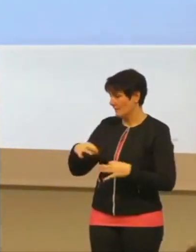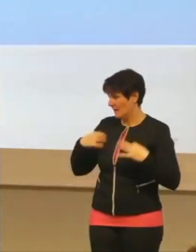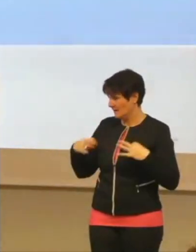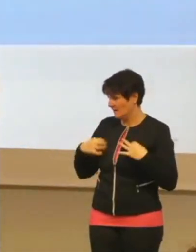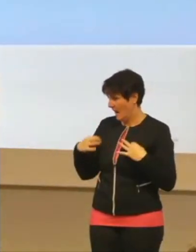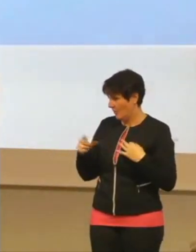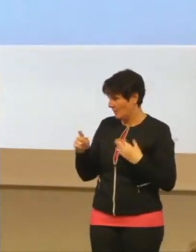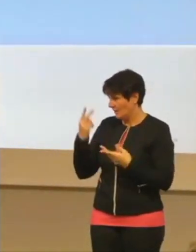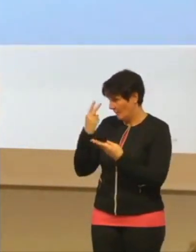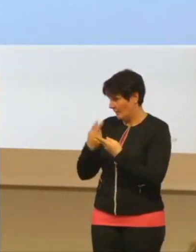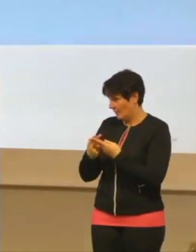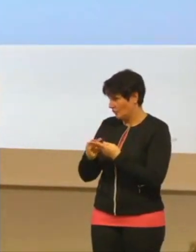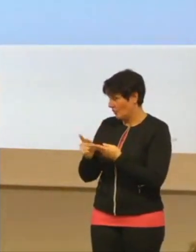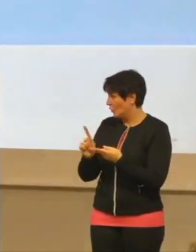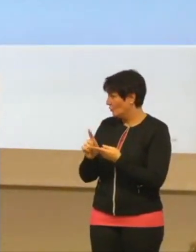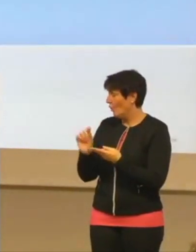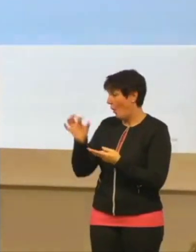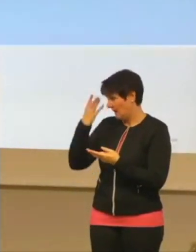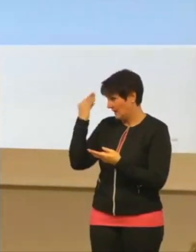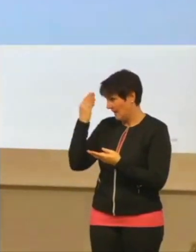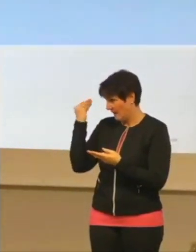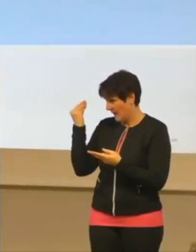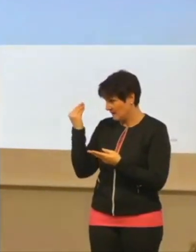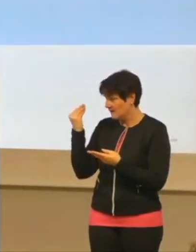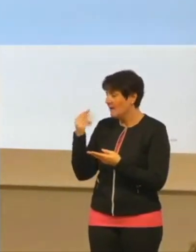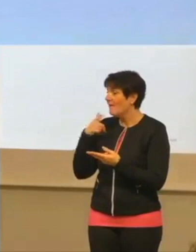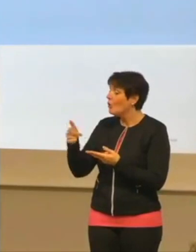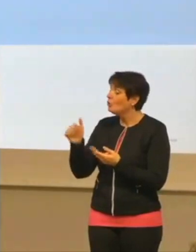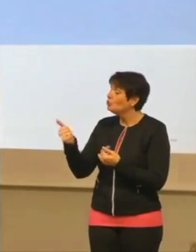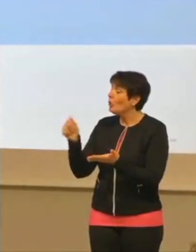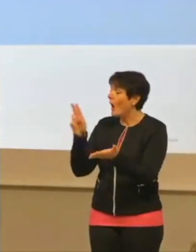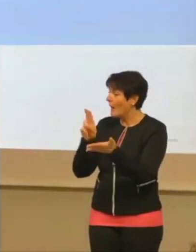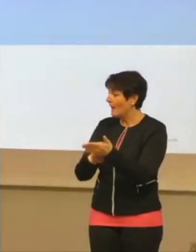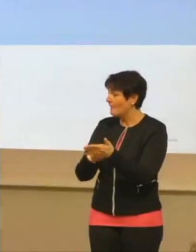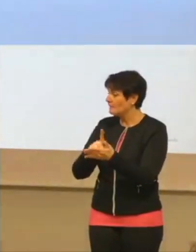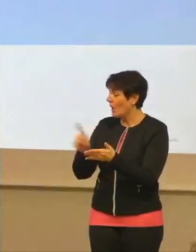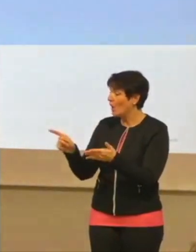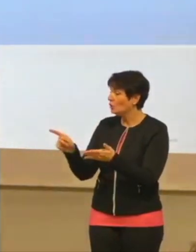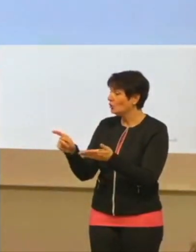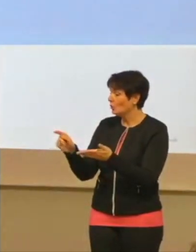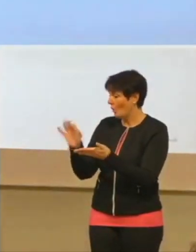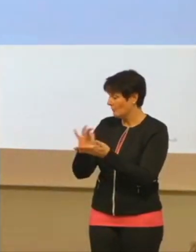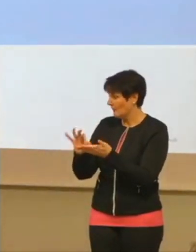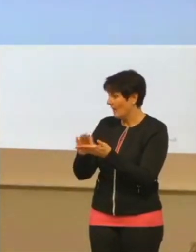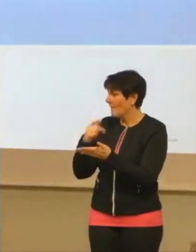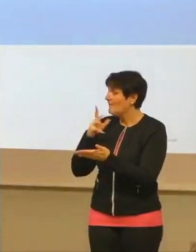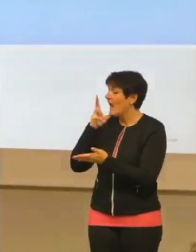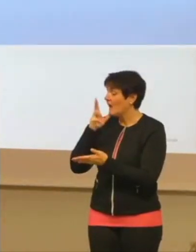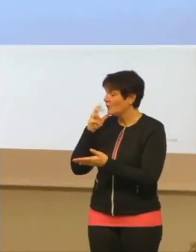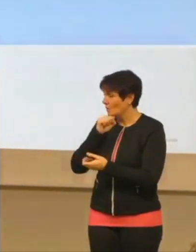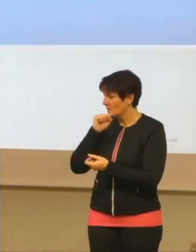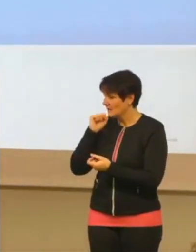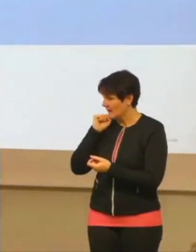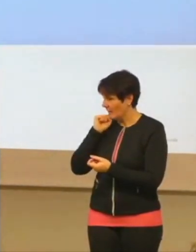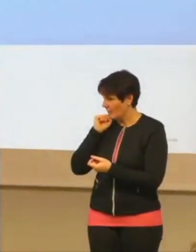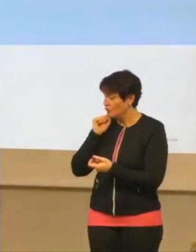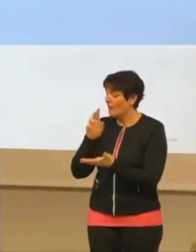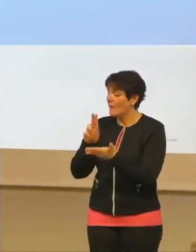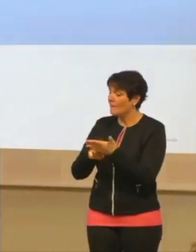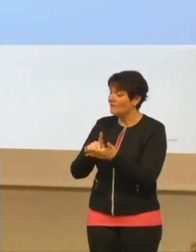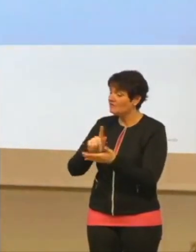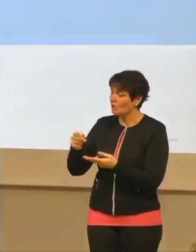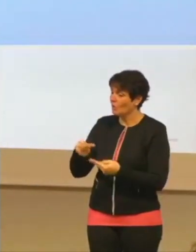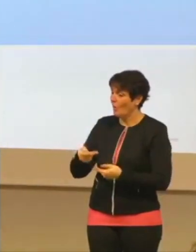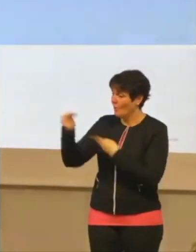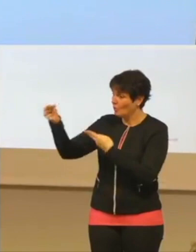se pritiče tudi oseb z demenco? To so najprej pravica do dopisovanja in uporabe elektronske pošte, pravica do